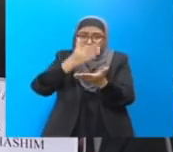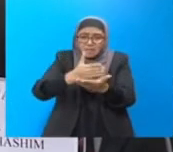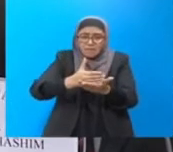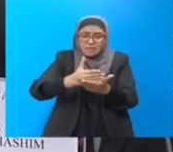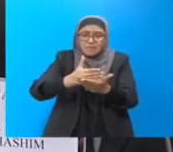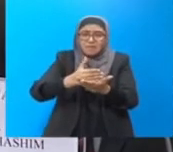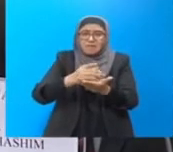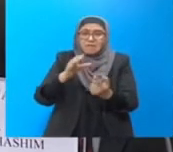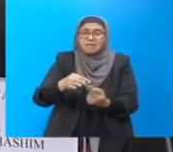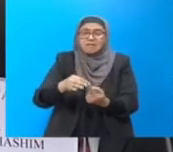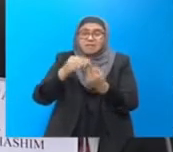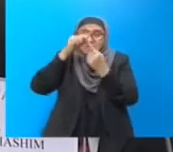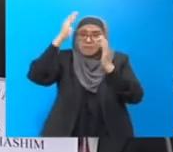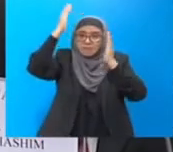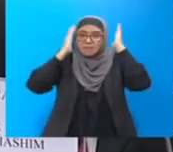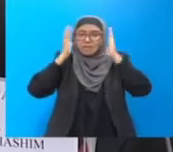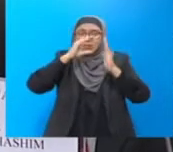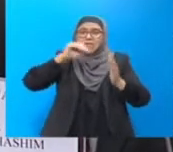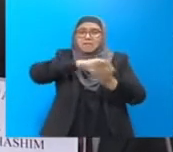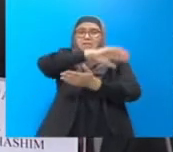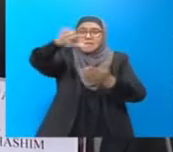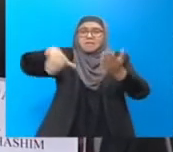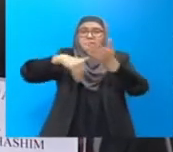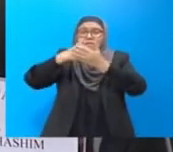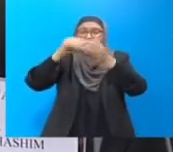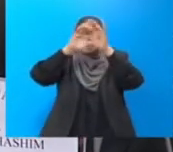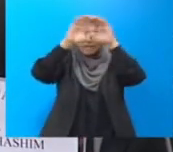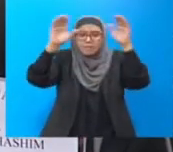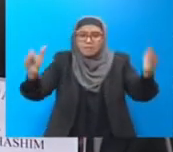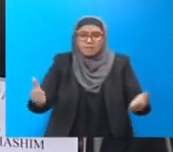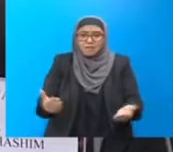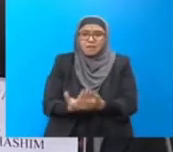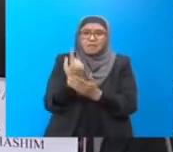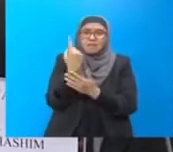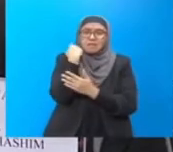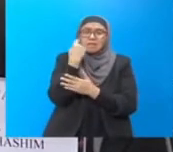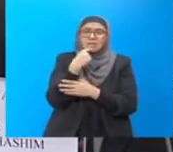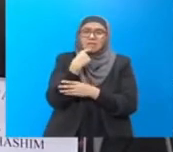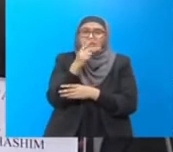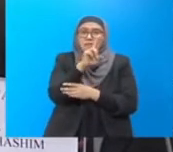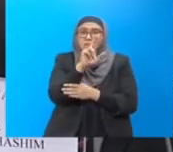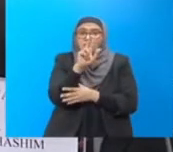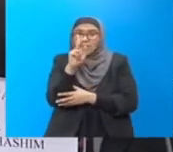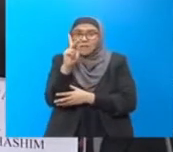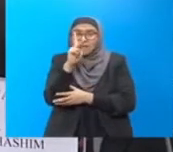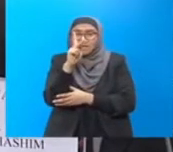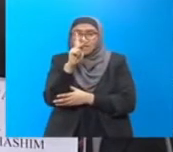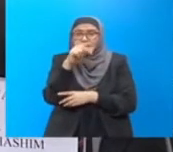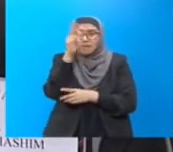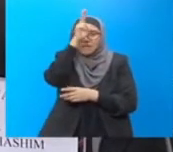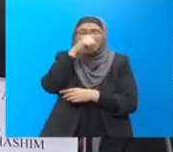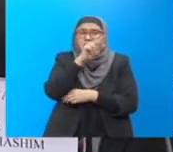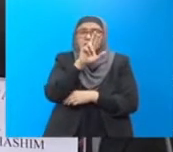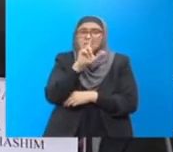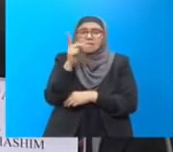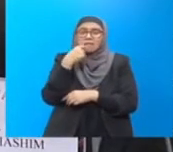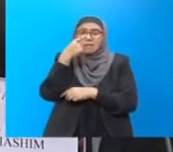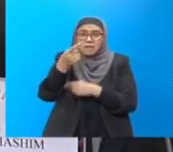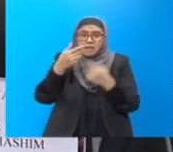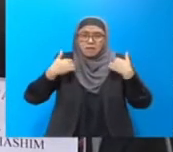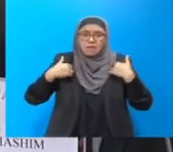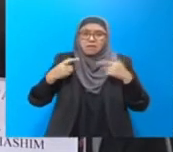lebih lagi apabila kerajaan yuqimu mkan ada Strange World mutasi baru dijumpai UK